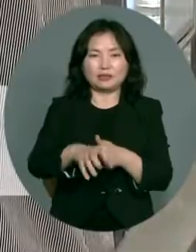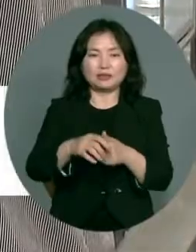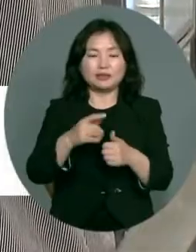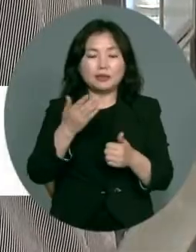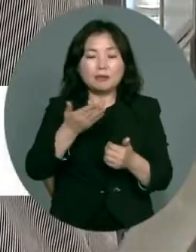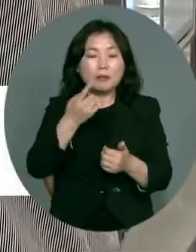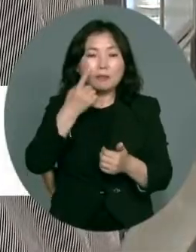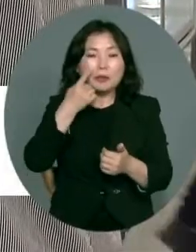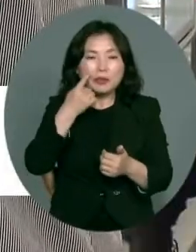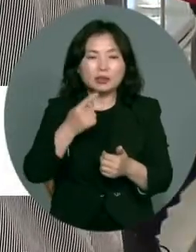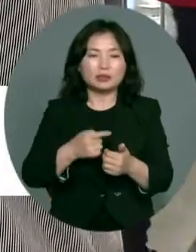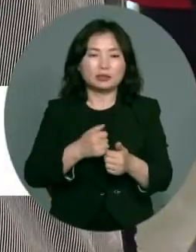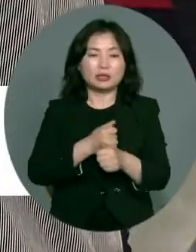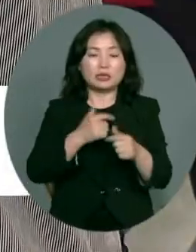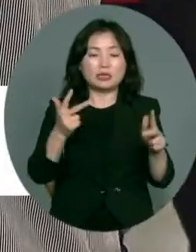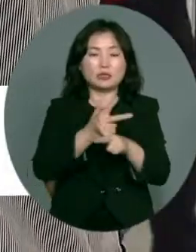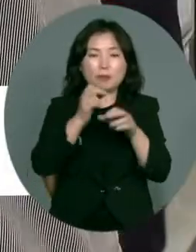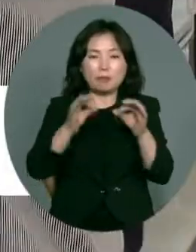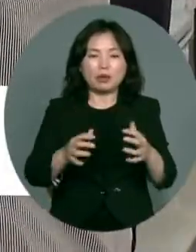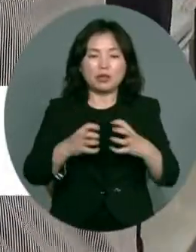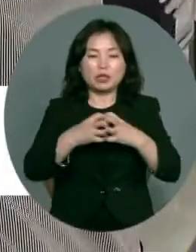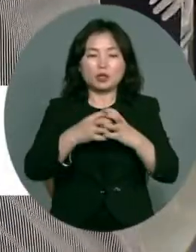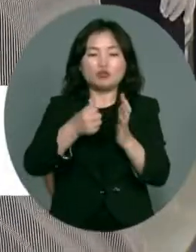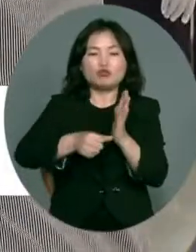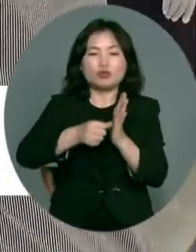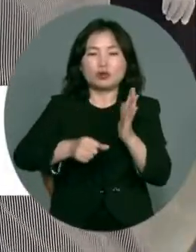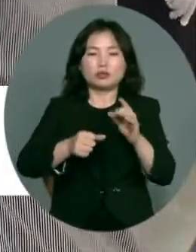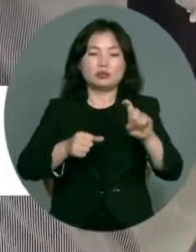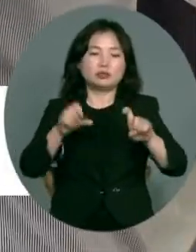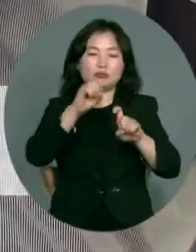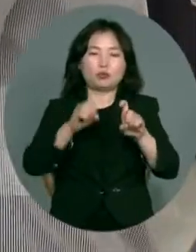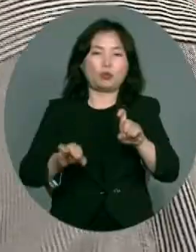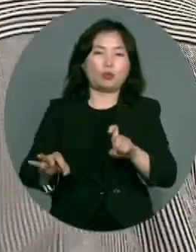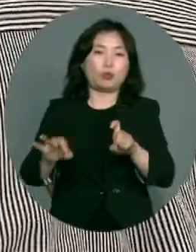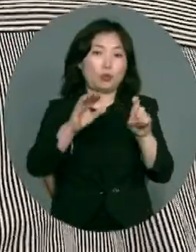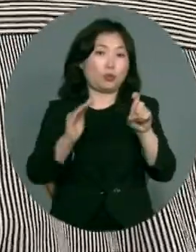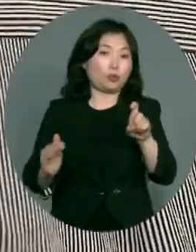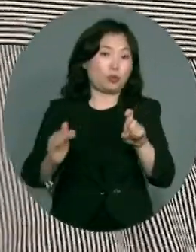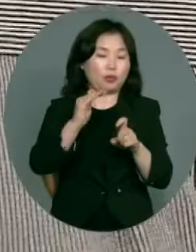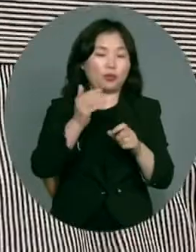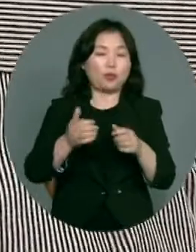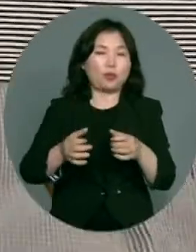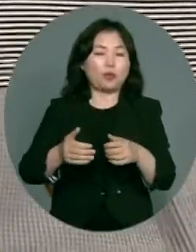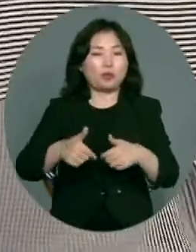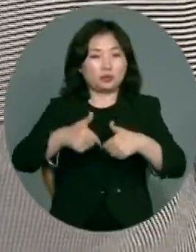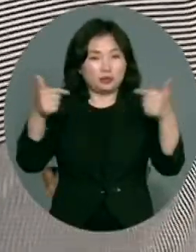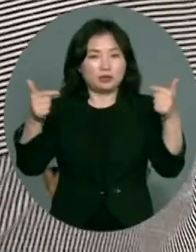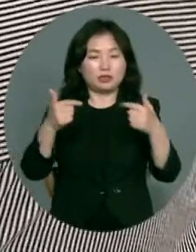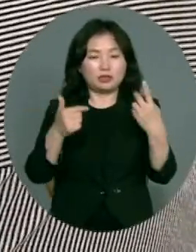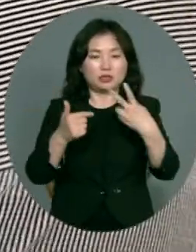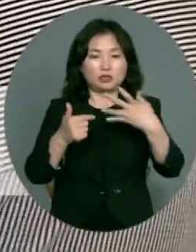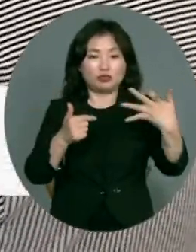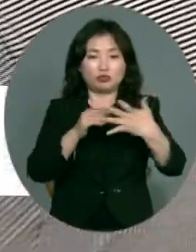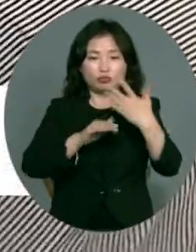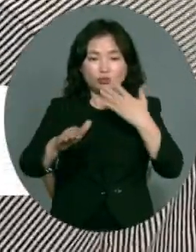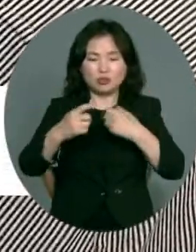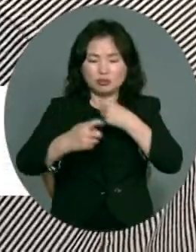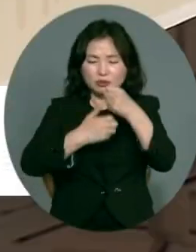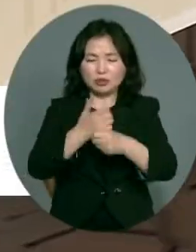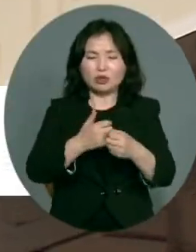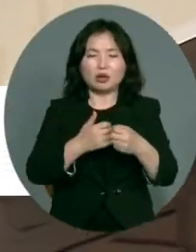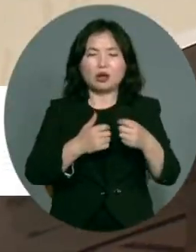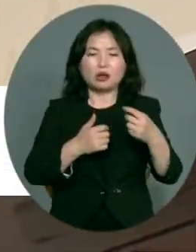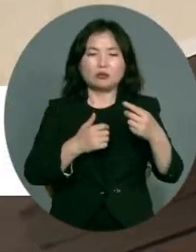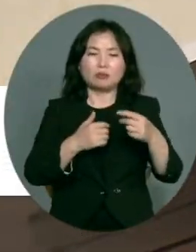시식이 재개된 지 일주일 만에 냉동식품 구매가 10% 이상 증가했습니다. 2019년 이후 해마다 두